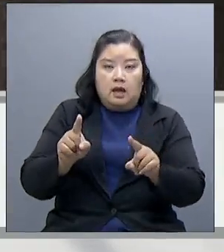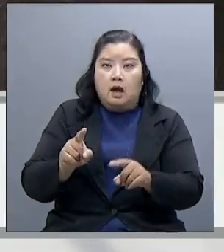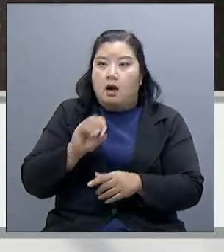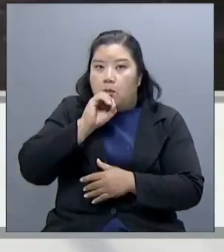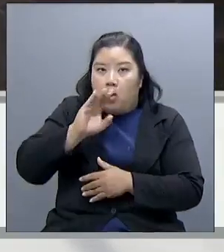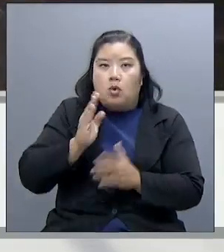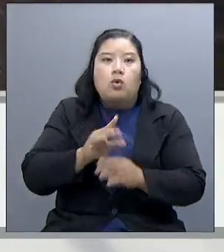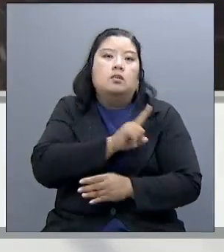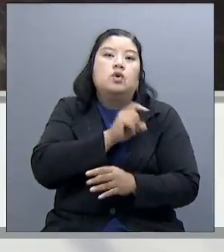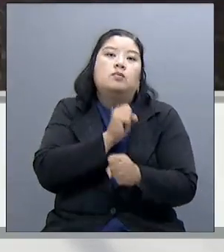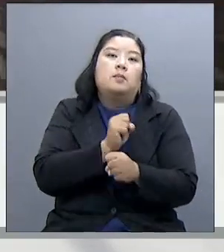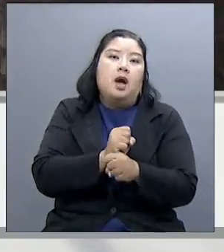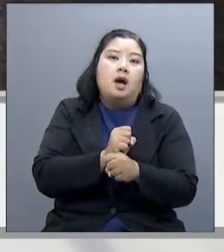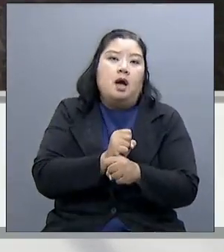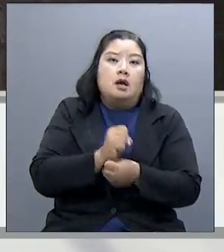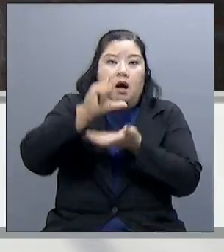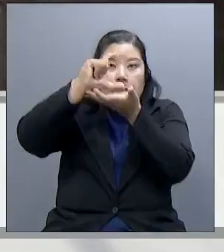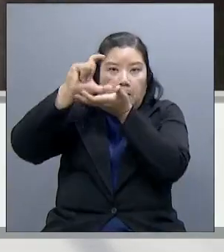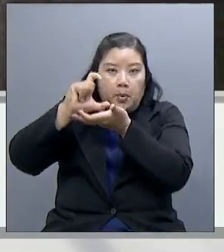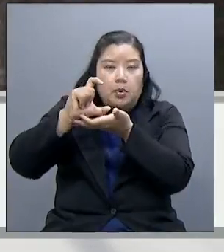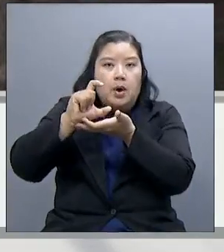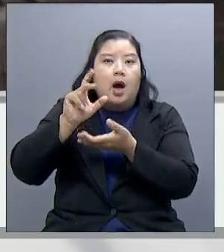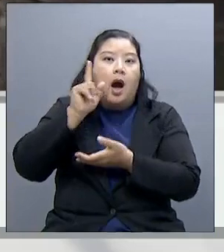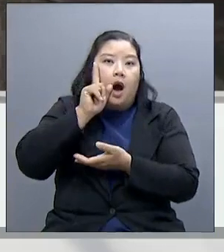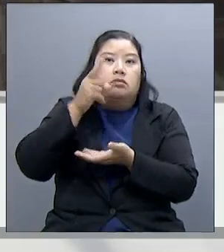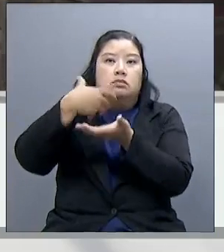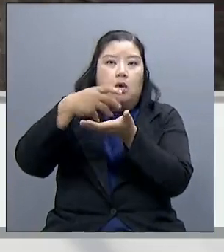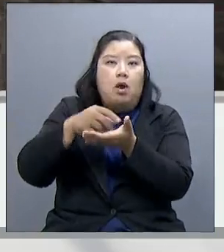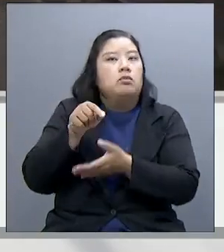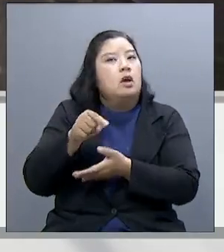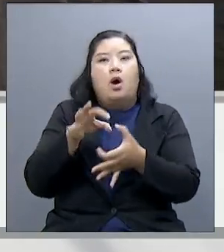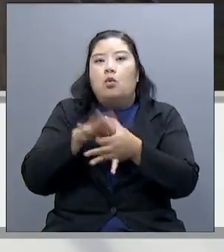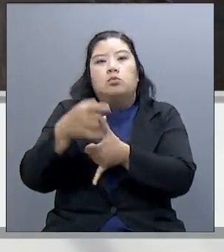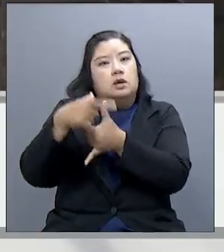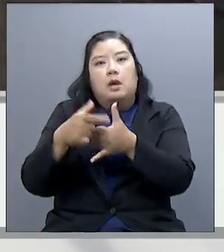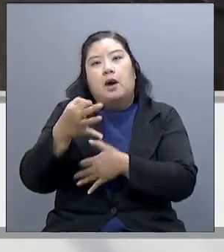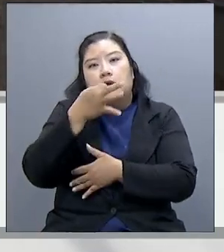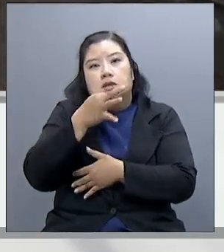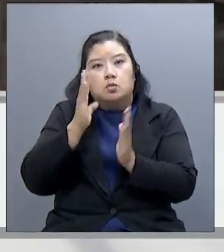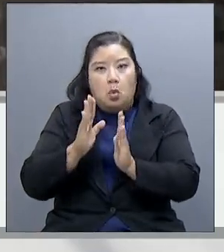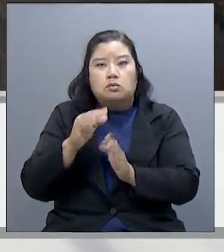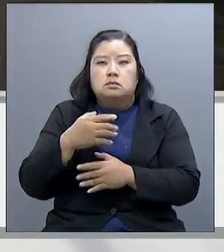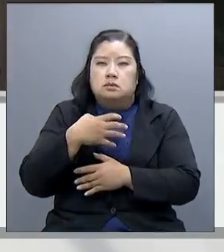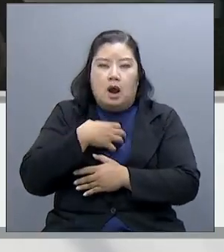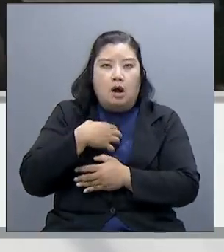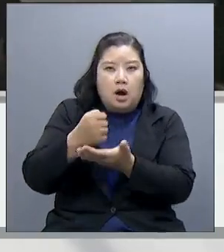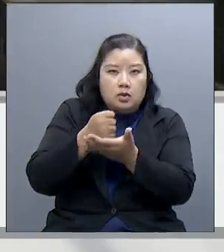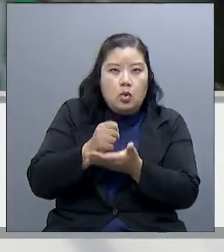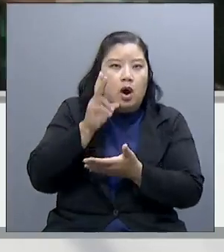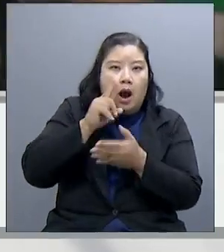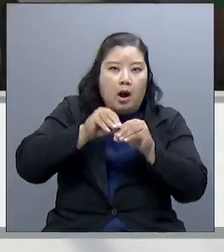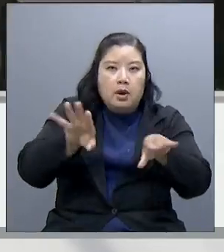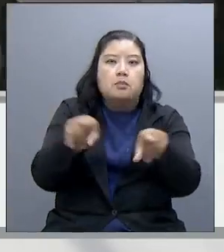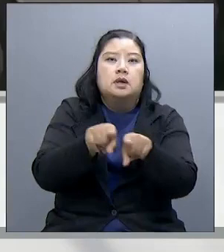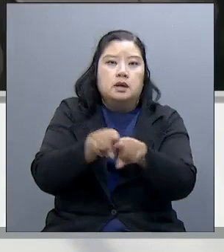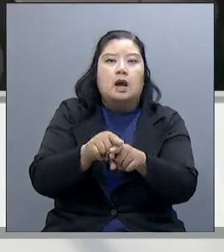ของนักข่าวในฉนวนกาซาว่าพวกเขาเนี่ยเป็นกลุ่มเปราะบางที่เป็นที่ต้องการของผู้บริสุทธิ์เช่นเดียวกันค่ะเพื่อที่จะเ